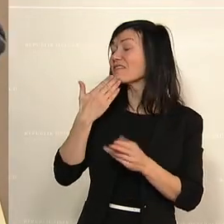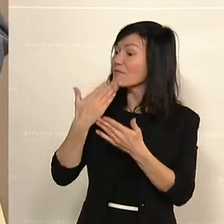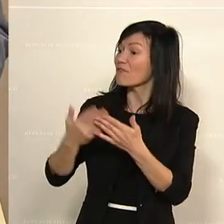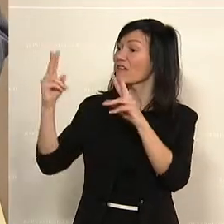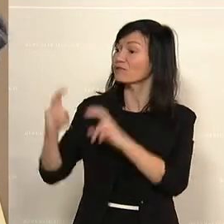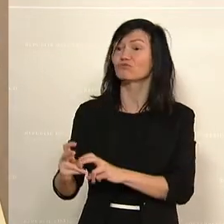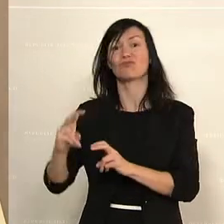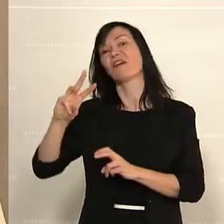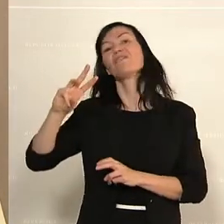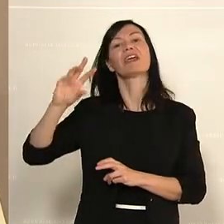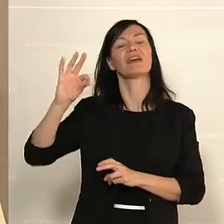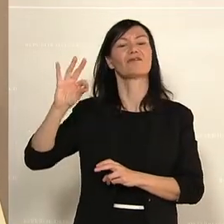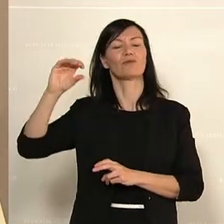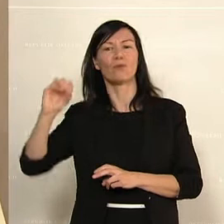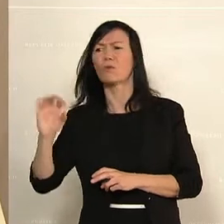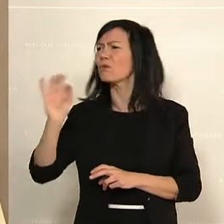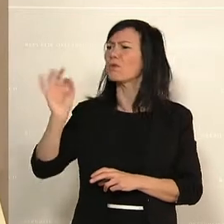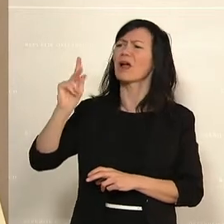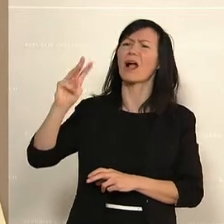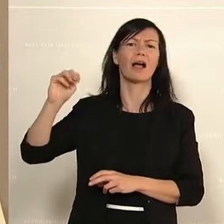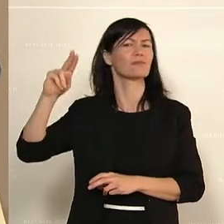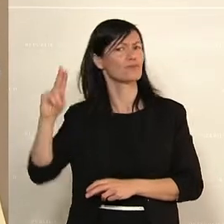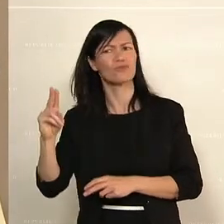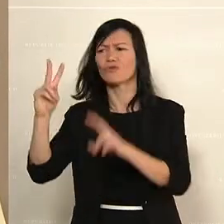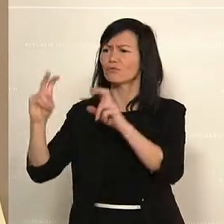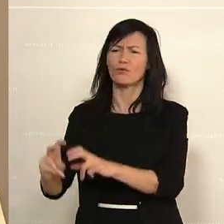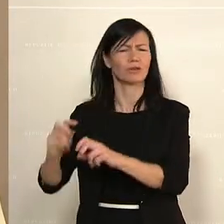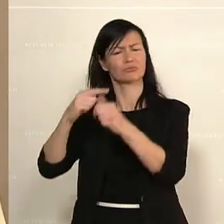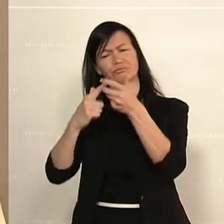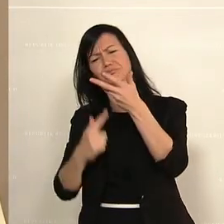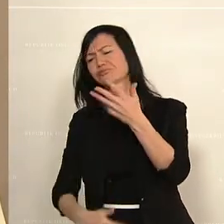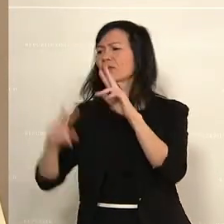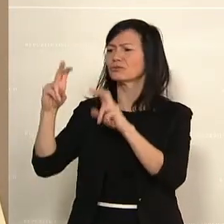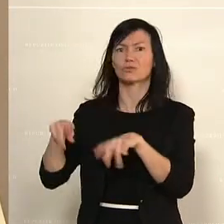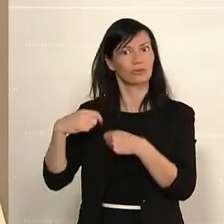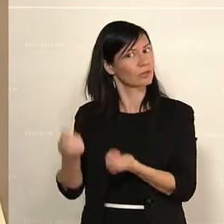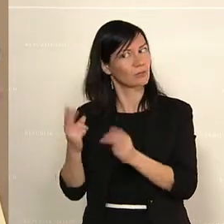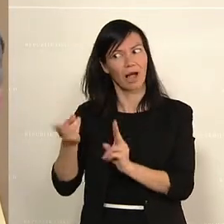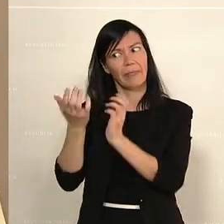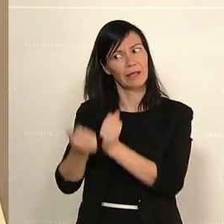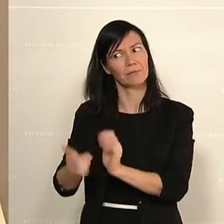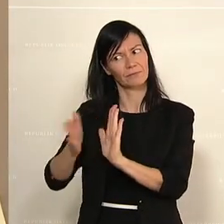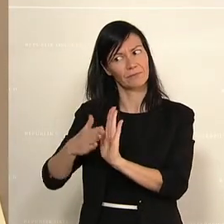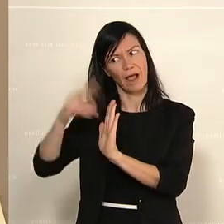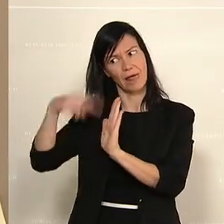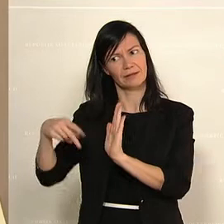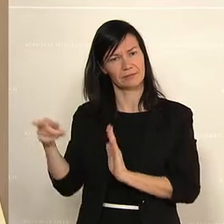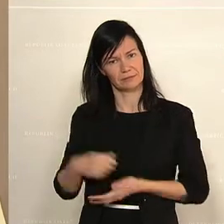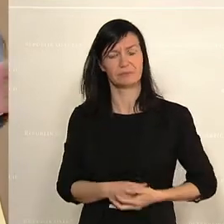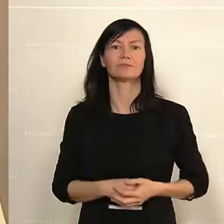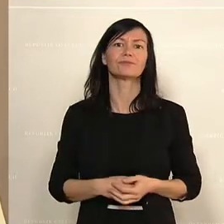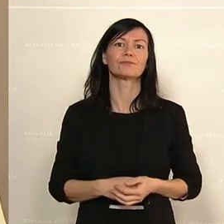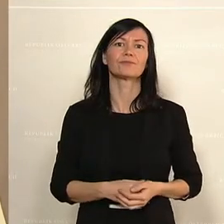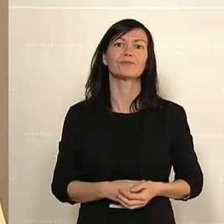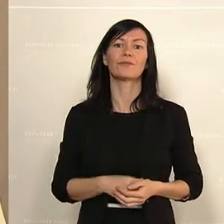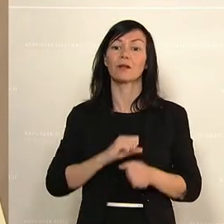Austria oder bei KMU-Forschung. Da gibt es ja bereits auch entsprechende Werke. Ja, Corona, wir haben es auch mit